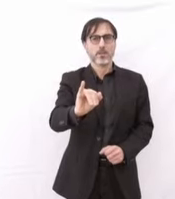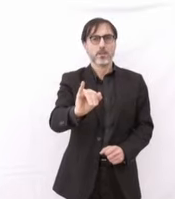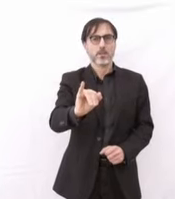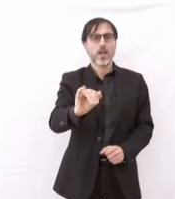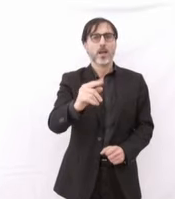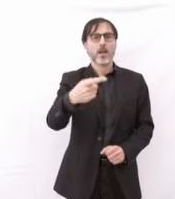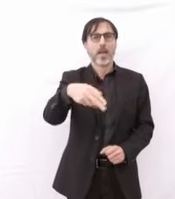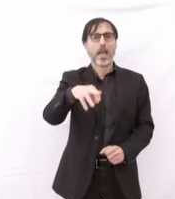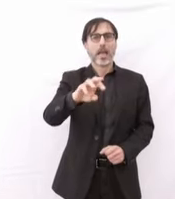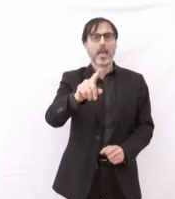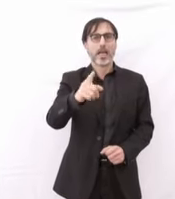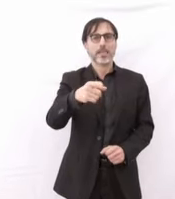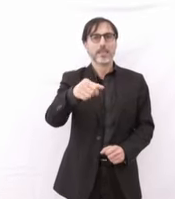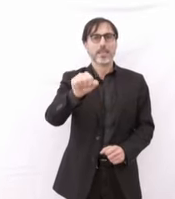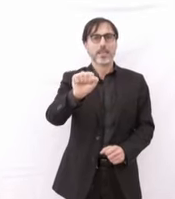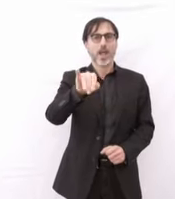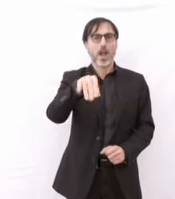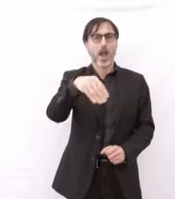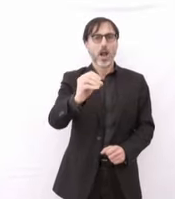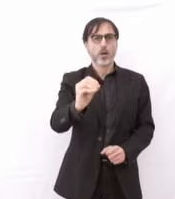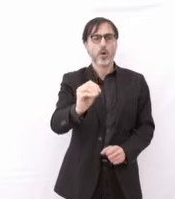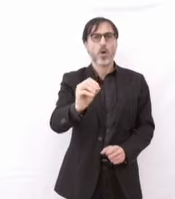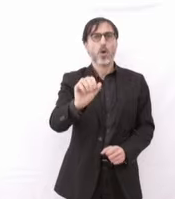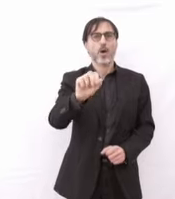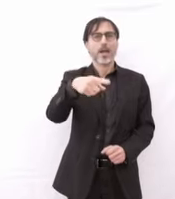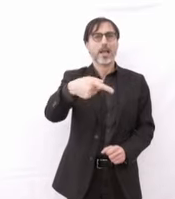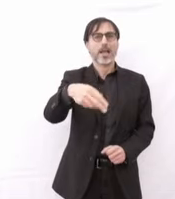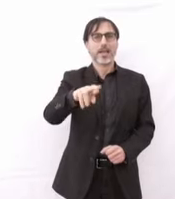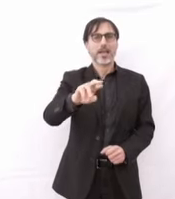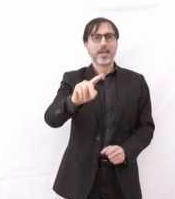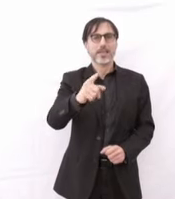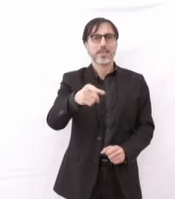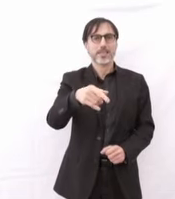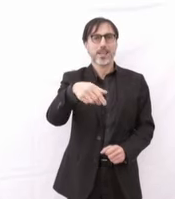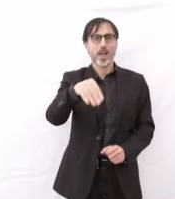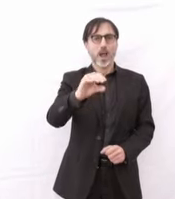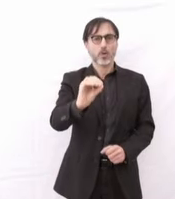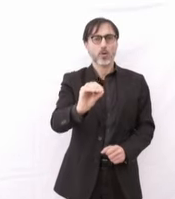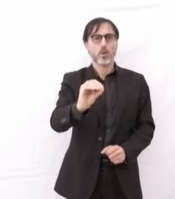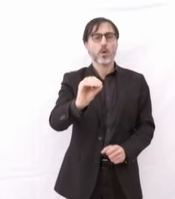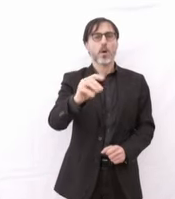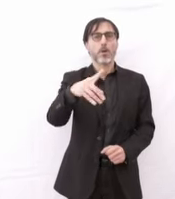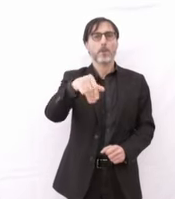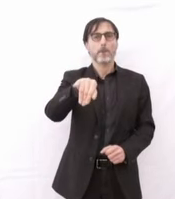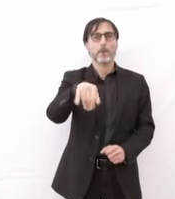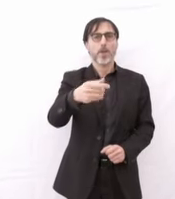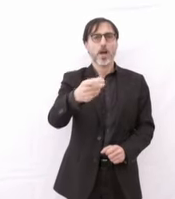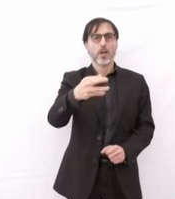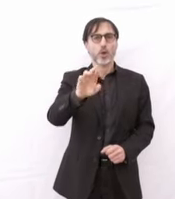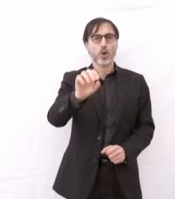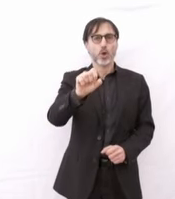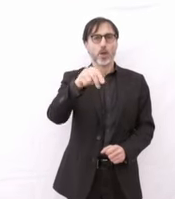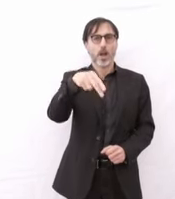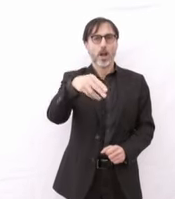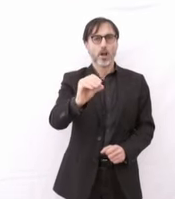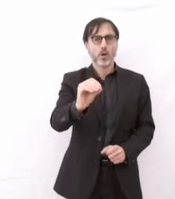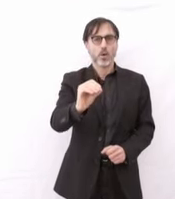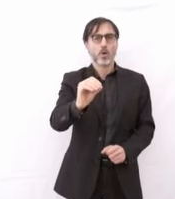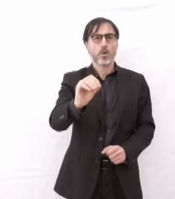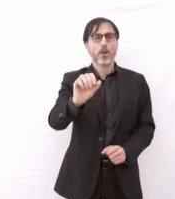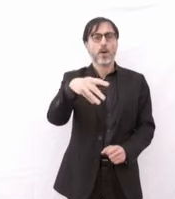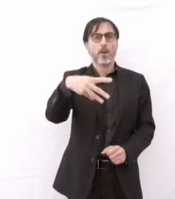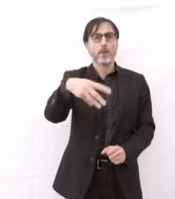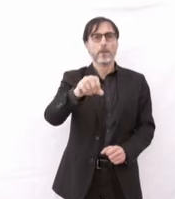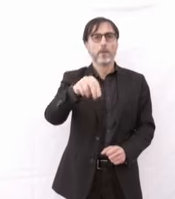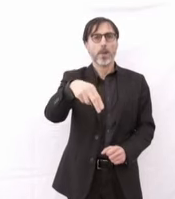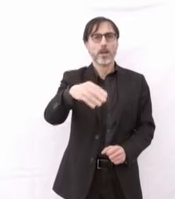Francesco Graziano, Antonio Graziano, Antonio Maiorano, Attilio